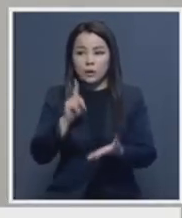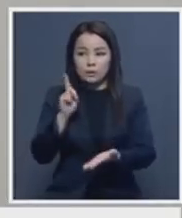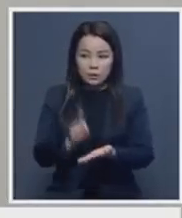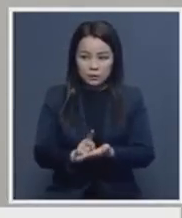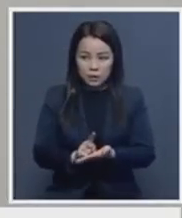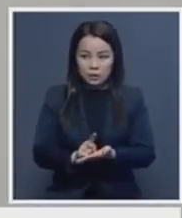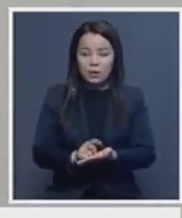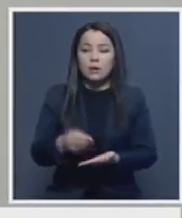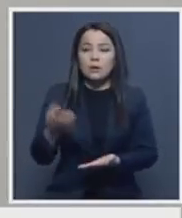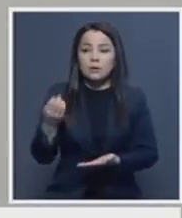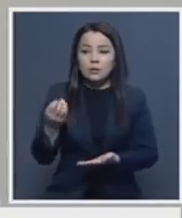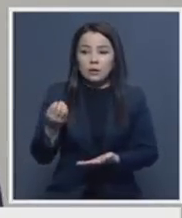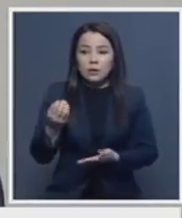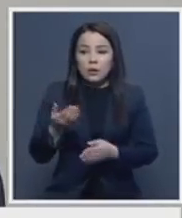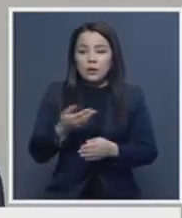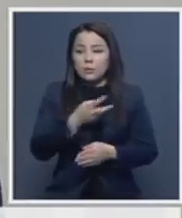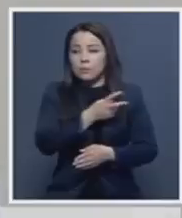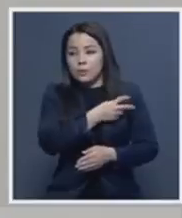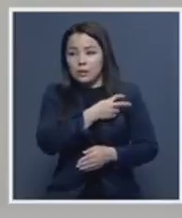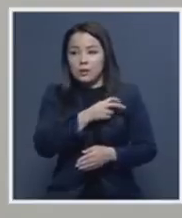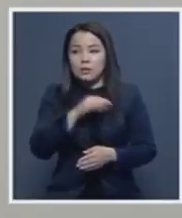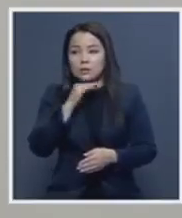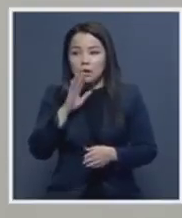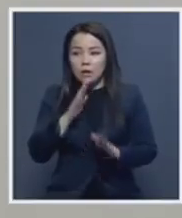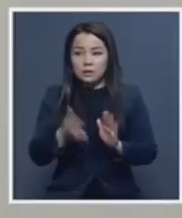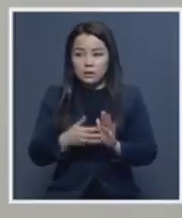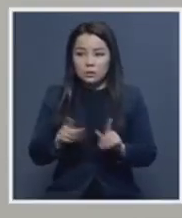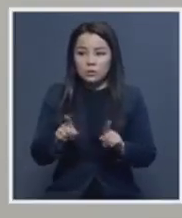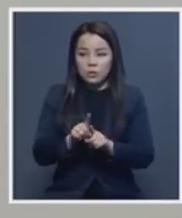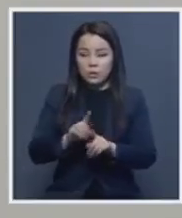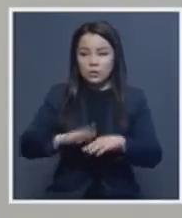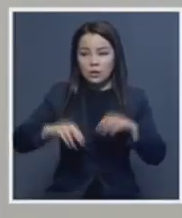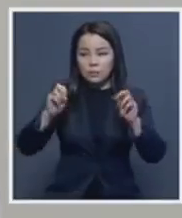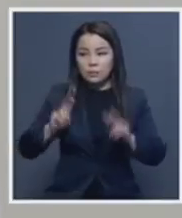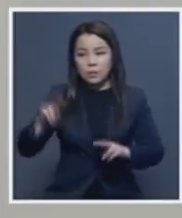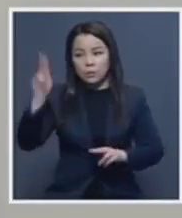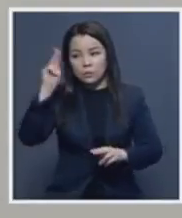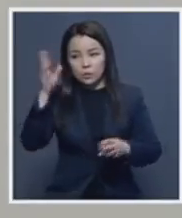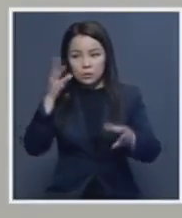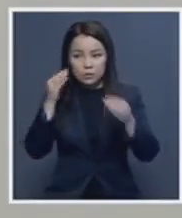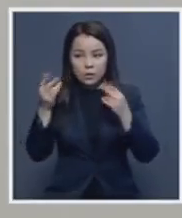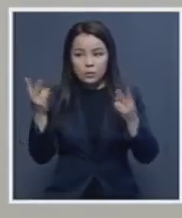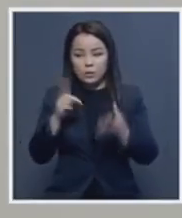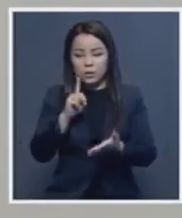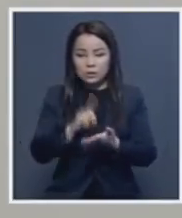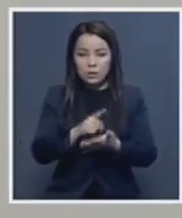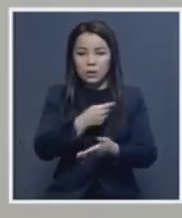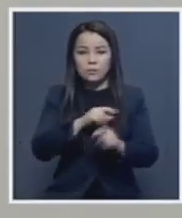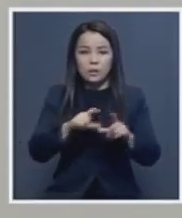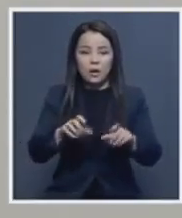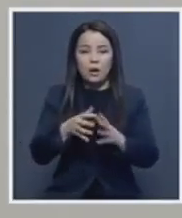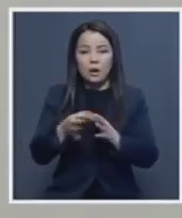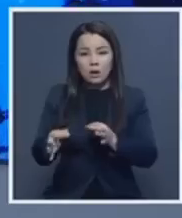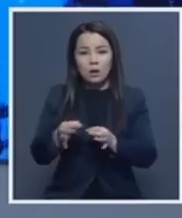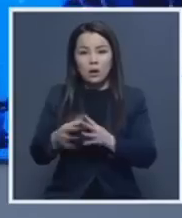сол ең дәрігерлер жетпейтін ауылдарға, емханаларға, поликлиникаларға жібереміз.